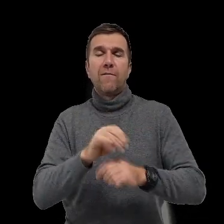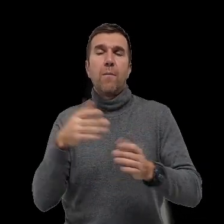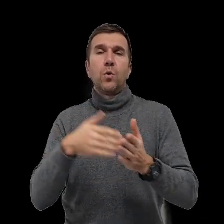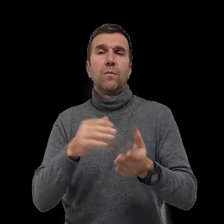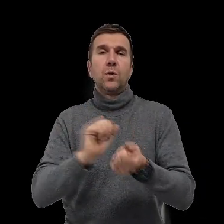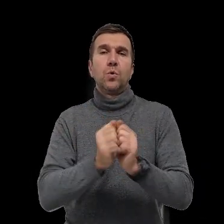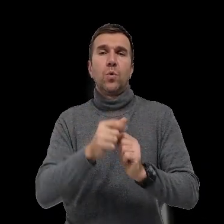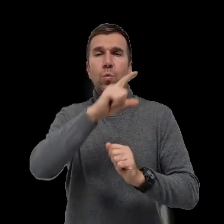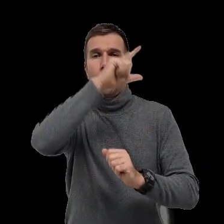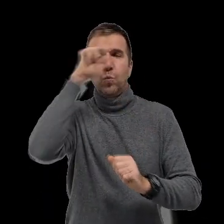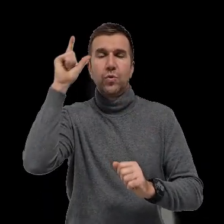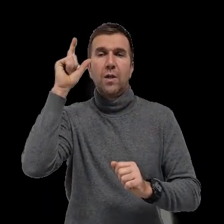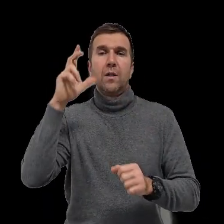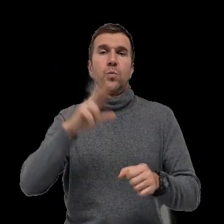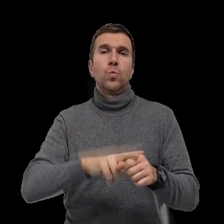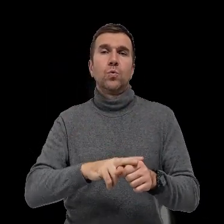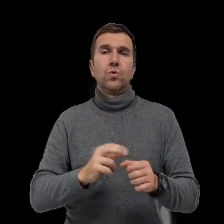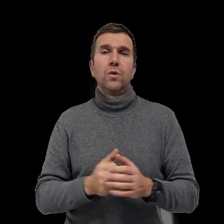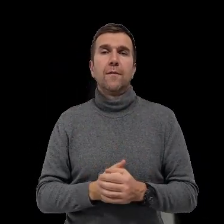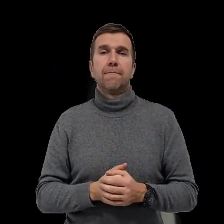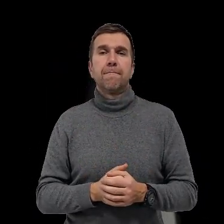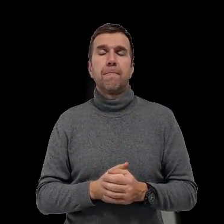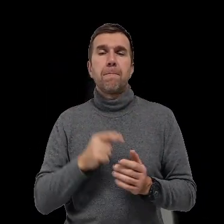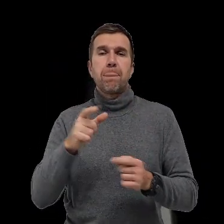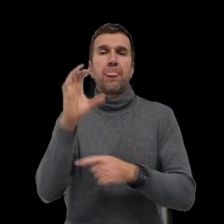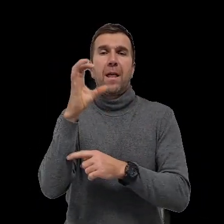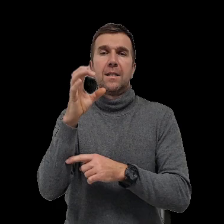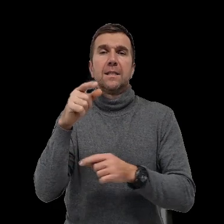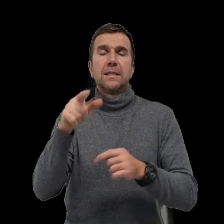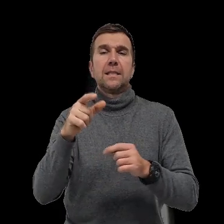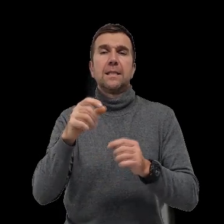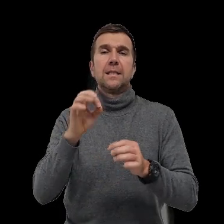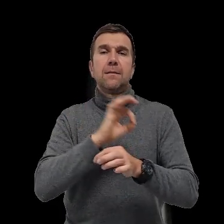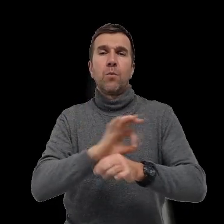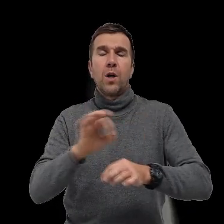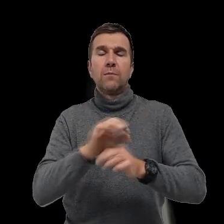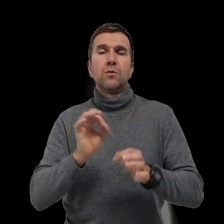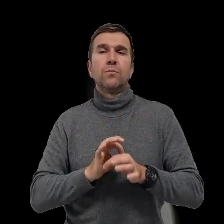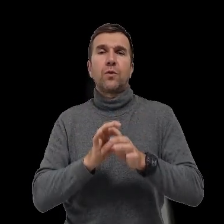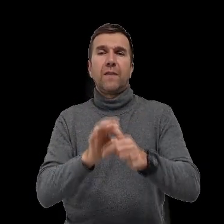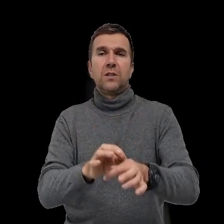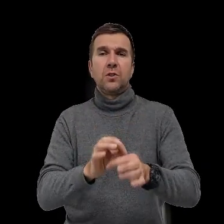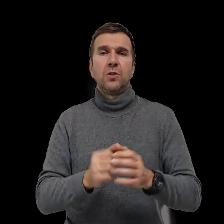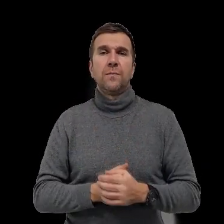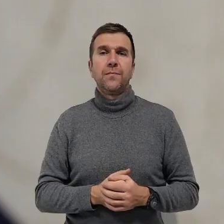są potrzebni ludzie. Są potrzebni ludzie, którzy te satelity czy te projekty będą w stanie